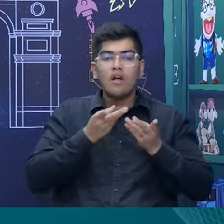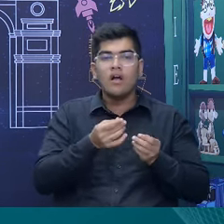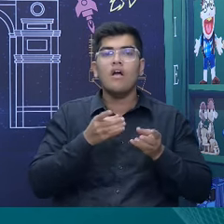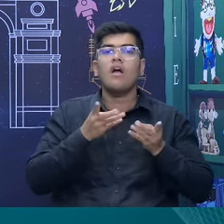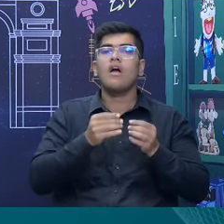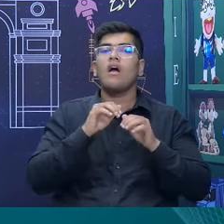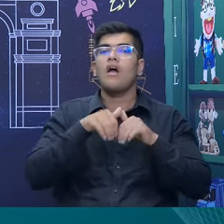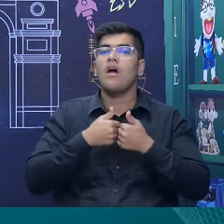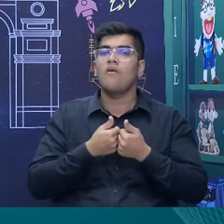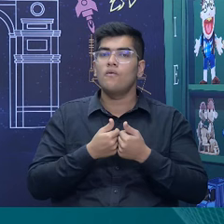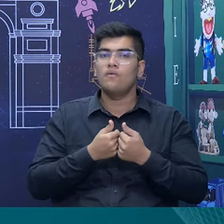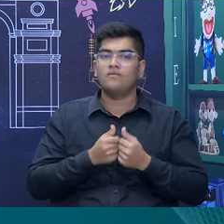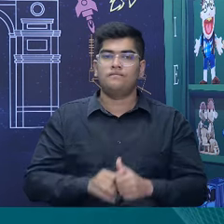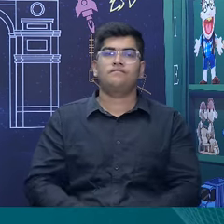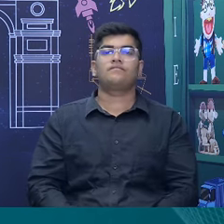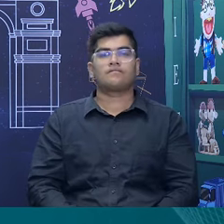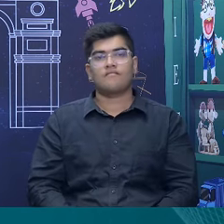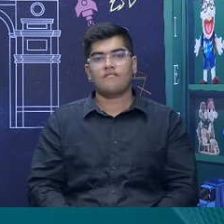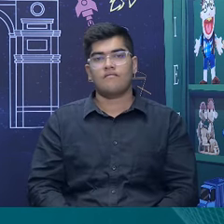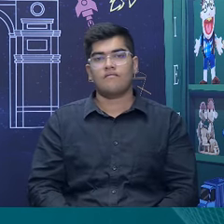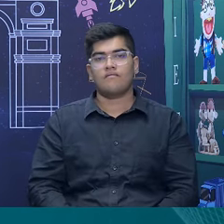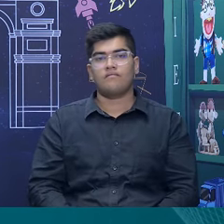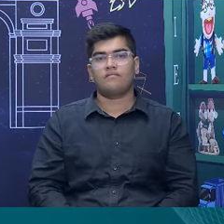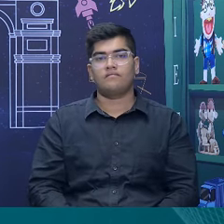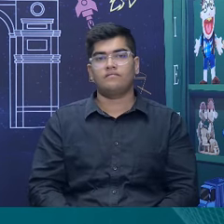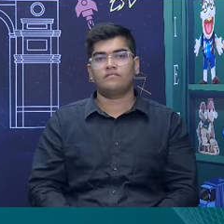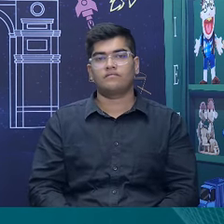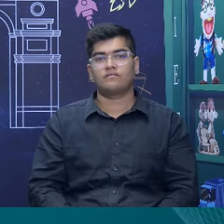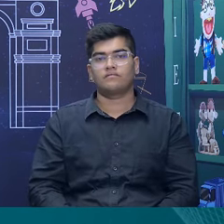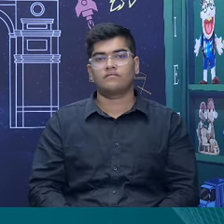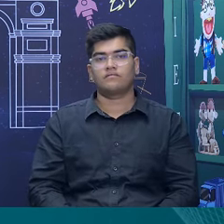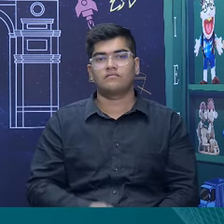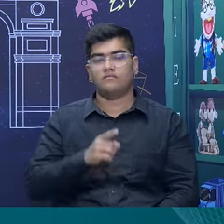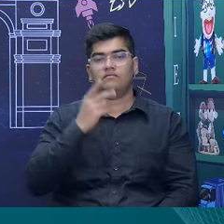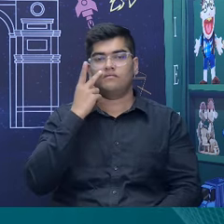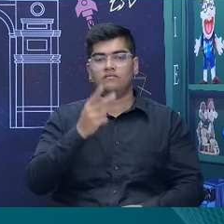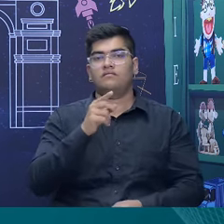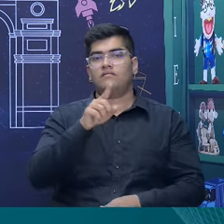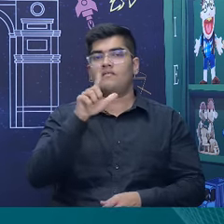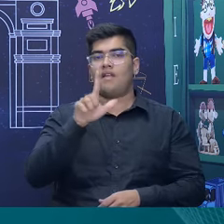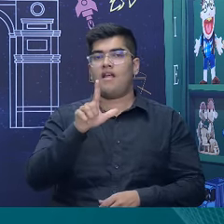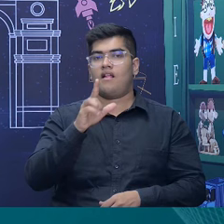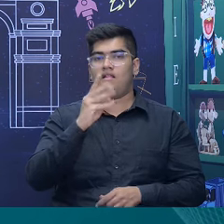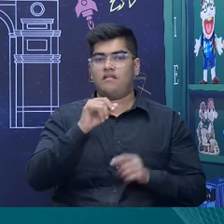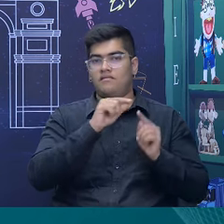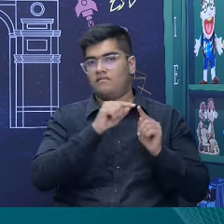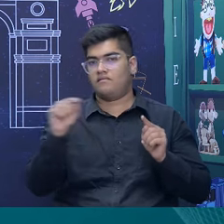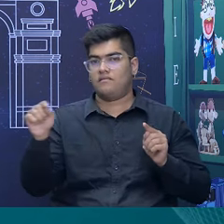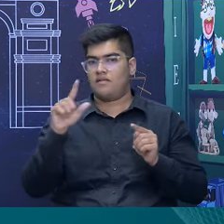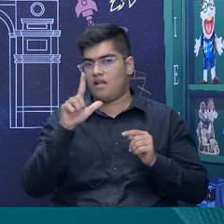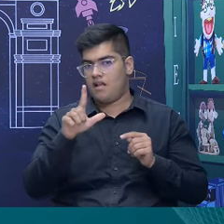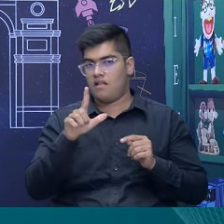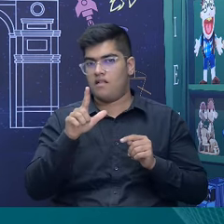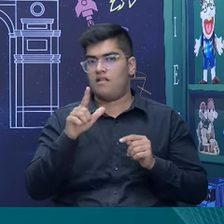फार्मूला याद आ आपका कैसे करते थे जब हम बहुत सारे करते तो देखिए क्या है यह इसकी लंबाई और यह चौड़ाई तो